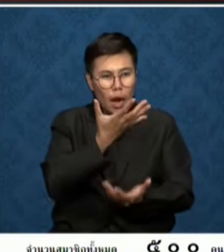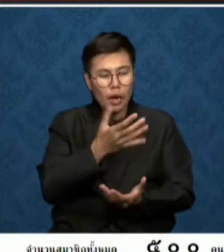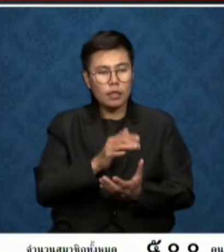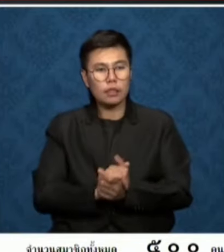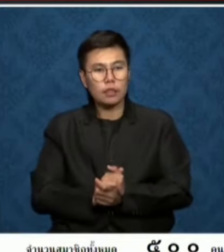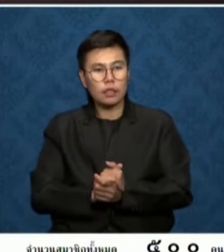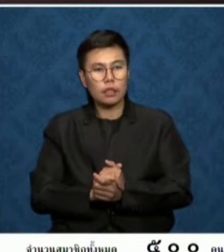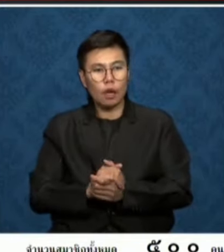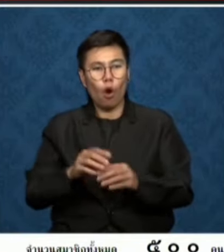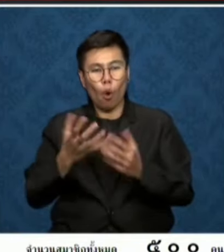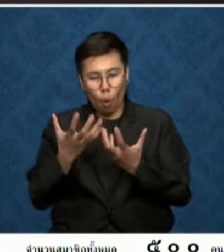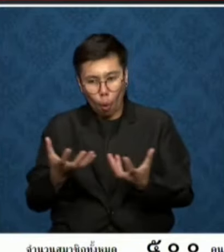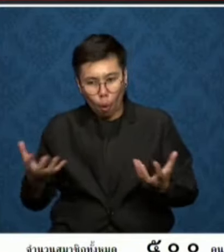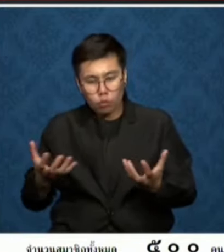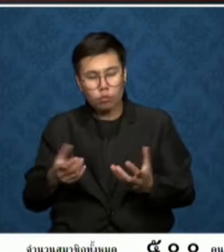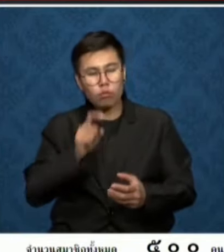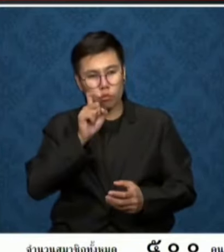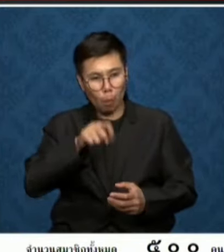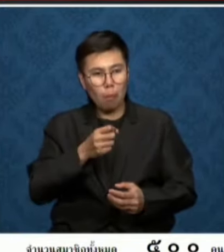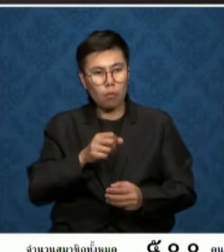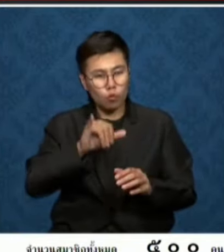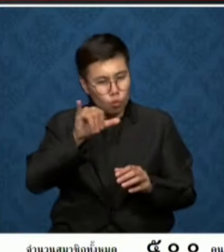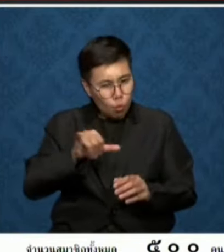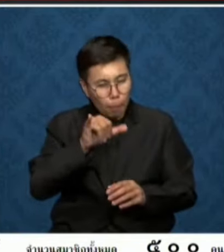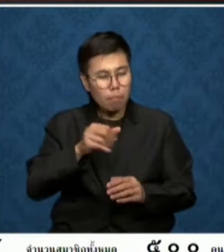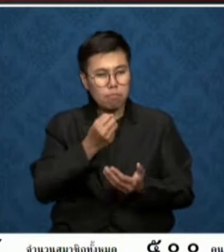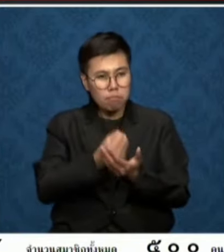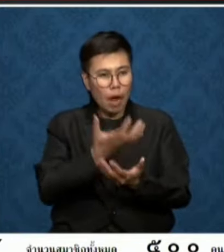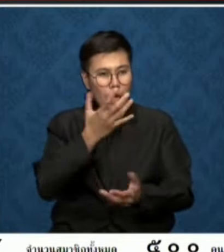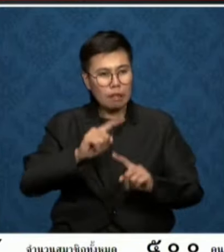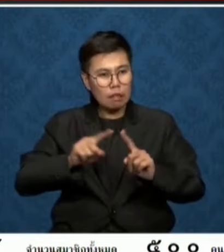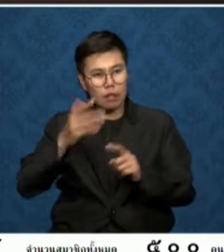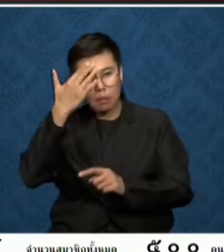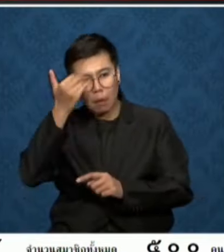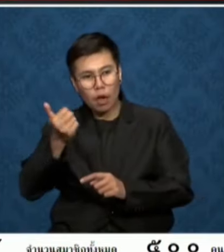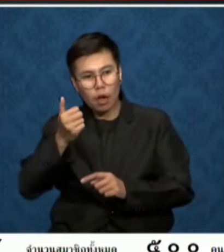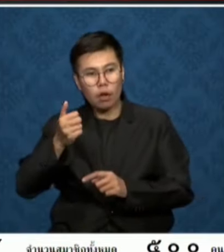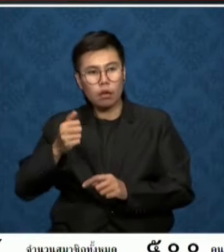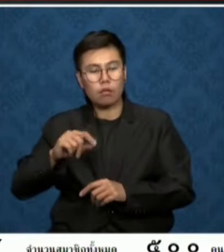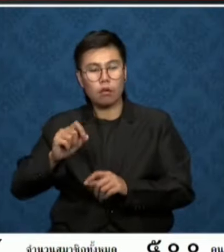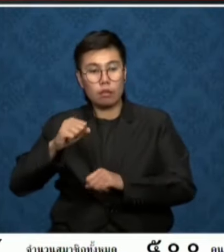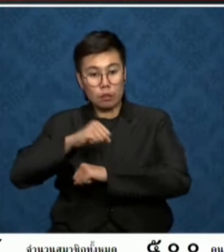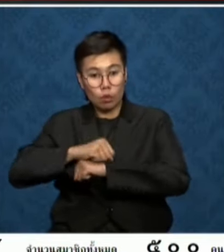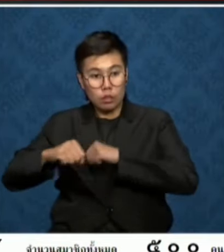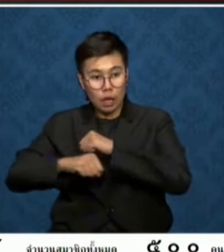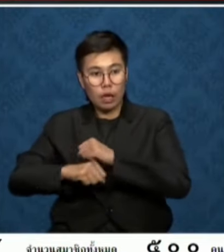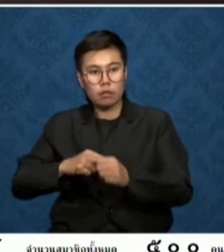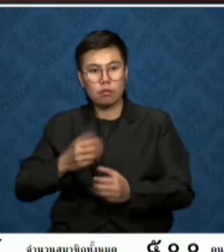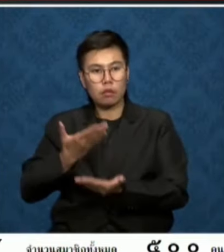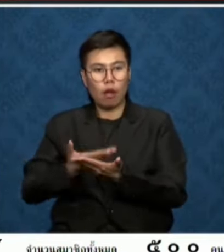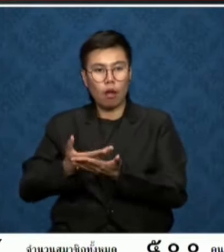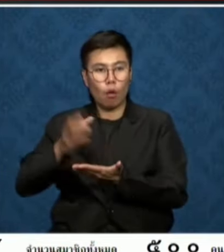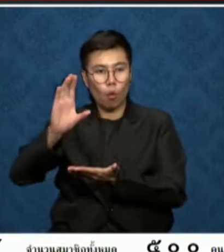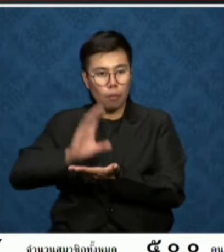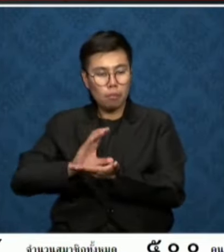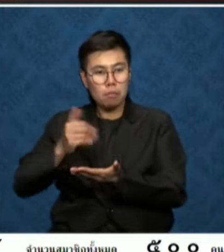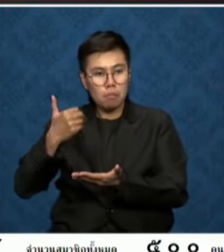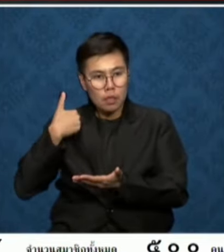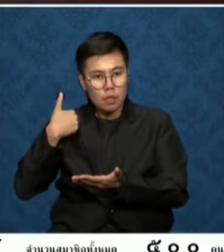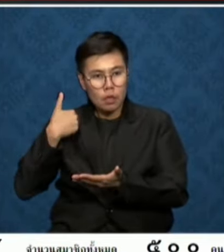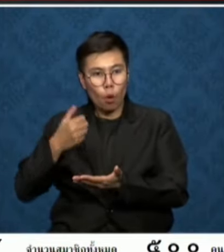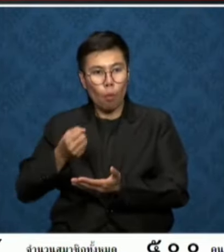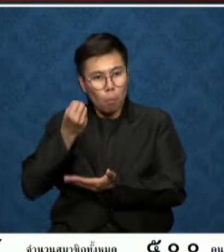สดุอุปกรณ์แน่นอนครับว่ามันต้องสูงกว่าเราแน่นอนแต่ทำไมค่าก่อสร้างที่อยู่ในงบประมาณกับมีตัวเลข